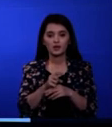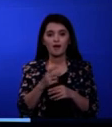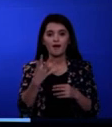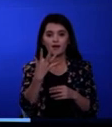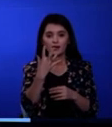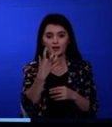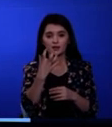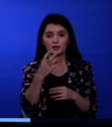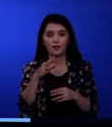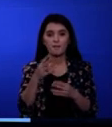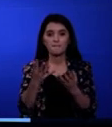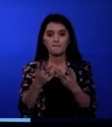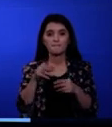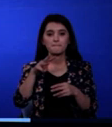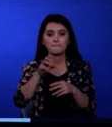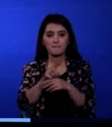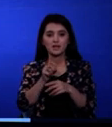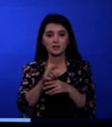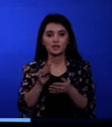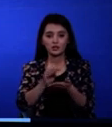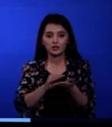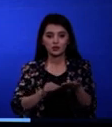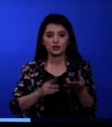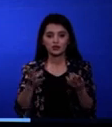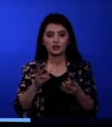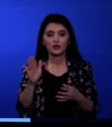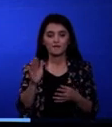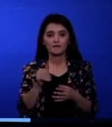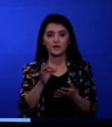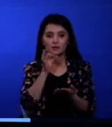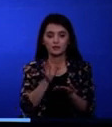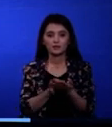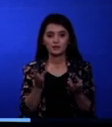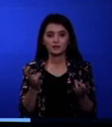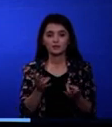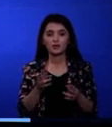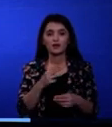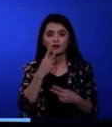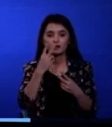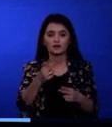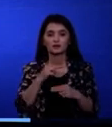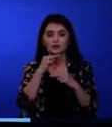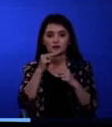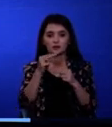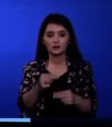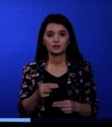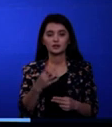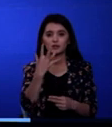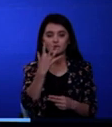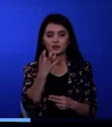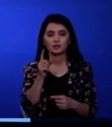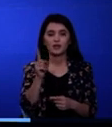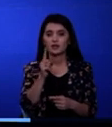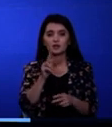asosida masala tuzing va uni yeching. Aziz o'quvchilar, diqqat bilan rasmga e'tiboringizni qarating. Demak, rasmda